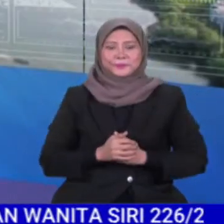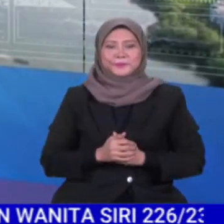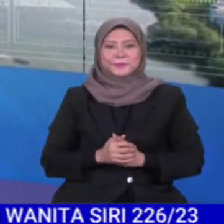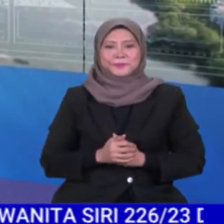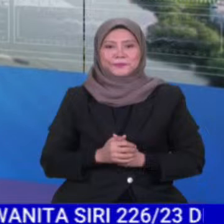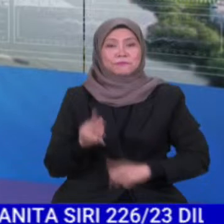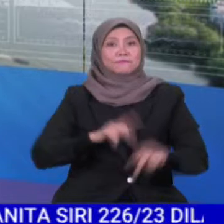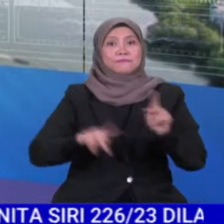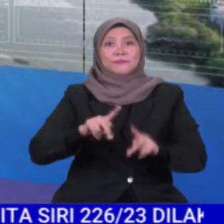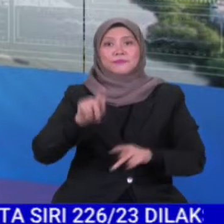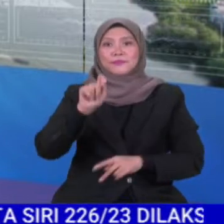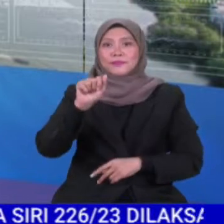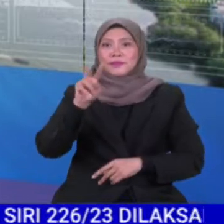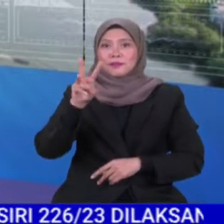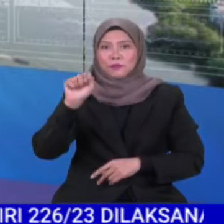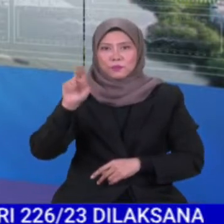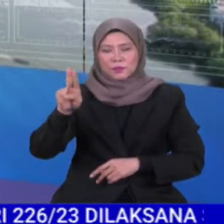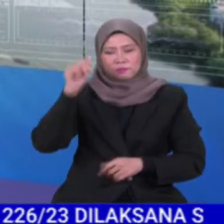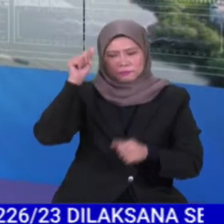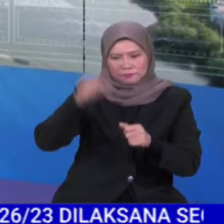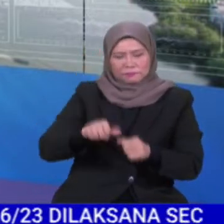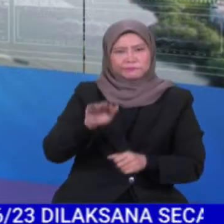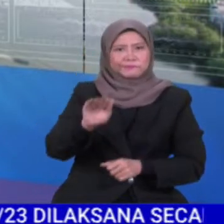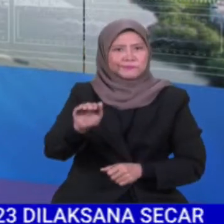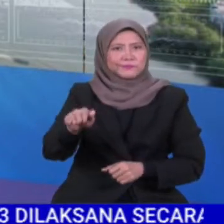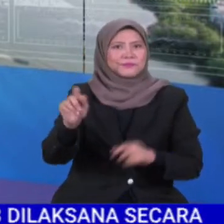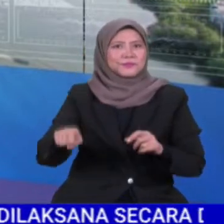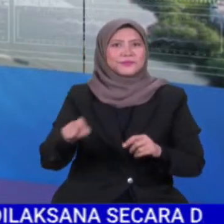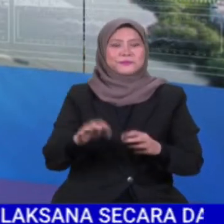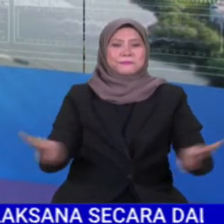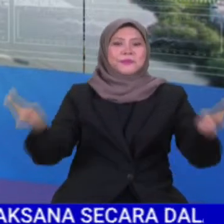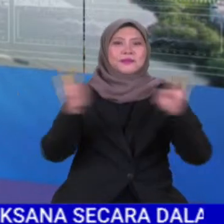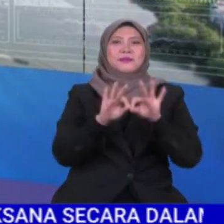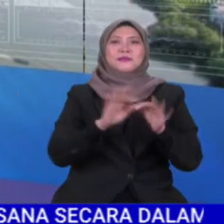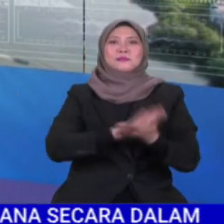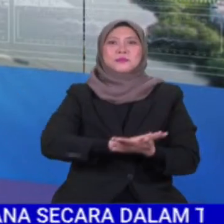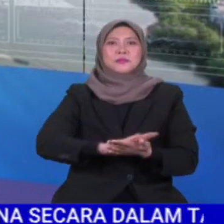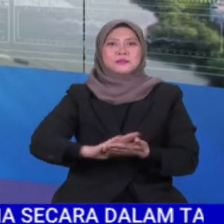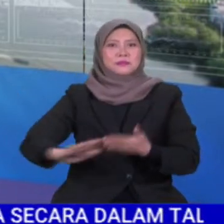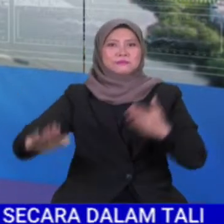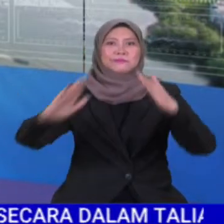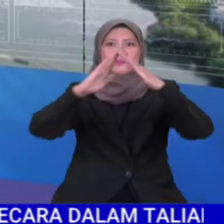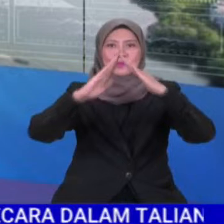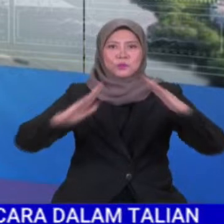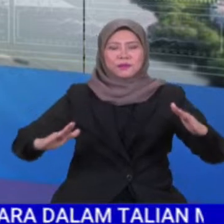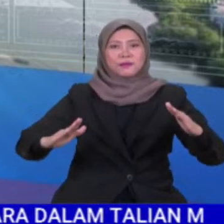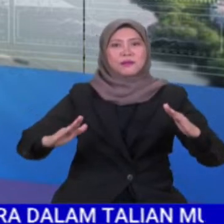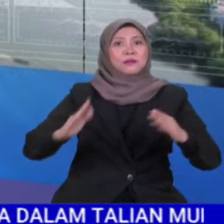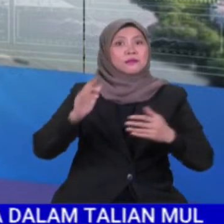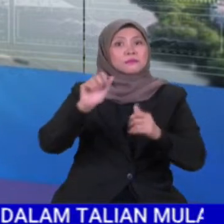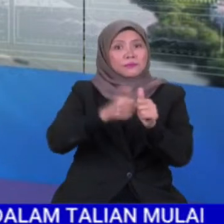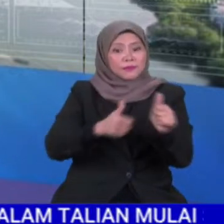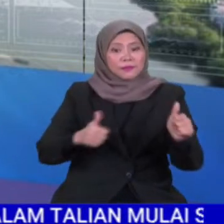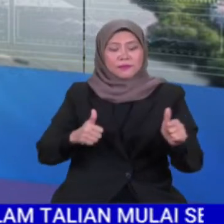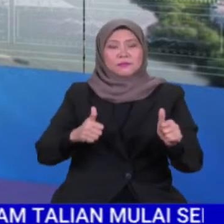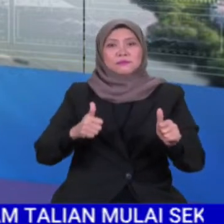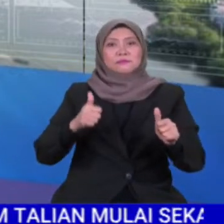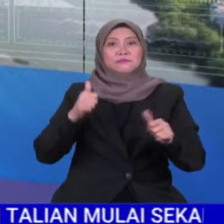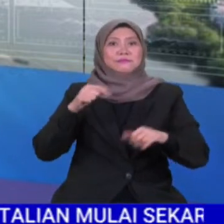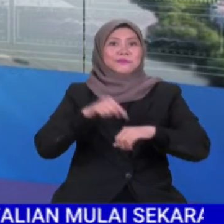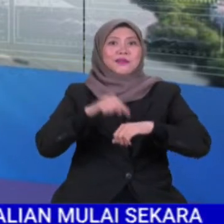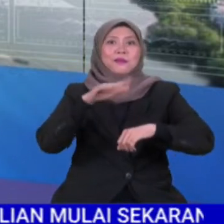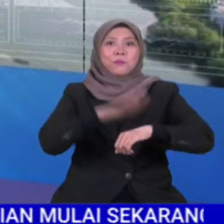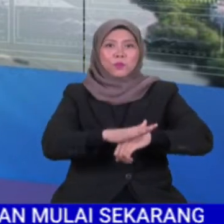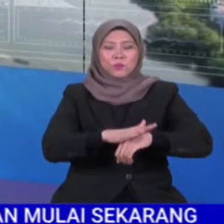Penduduk di daerah Tawau diingatkan agar sentiasa mengutamakan kebersihan persekitaran rumah bagi mengekang penularan wabak